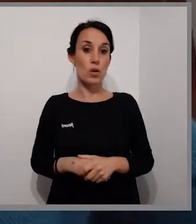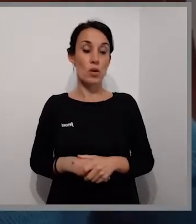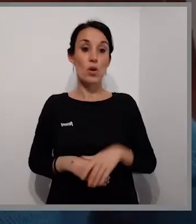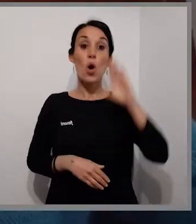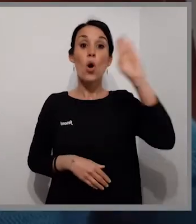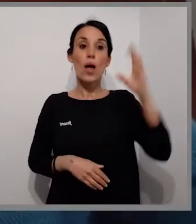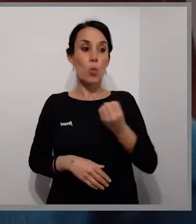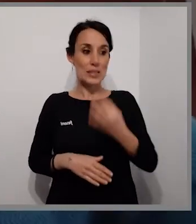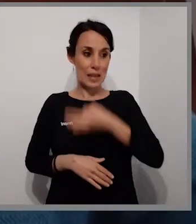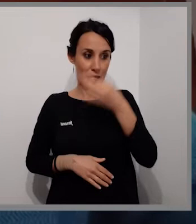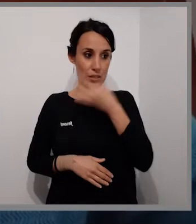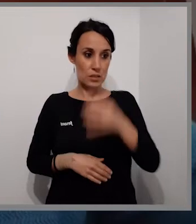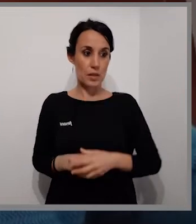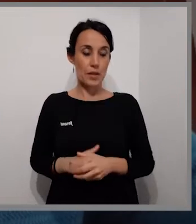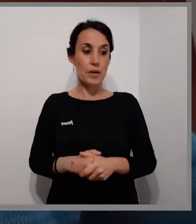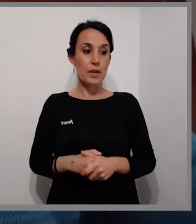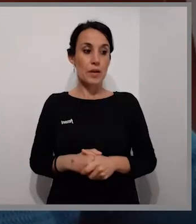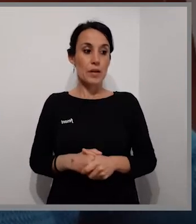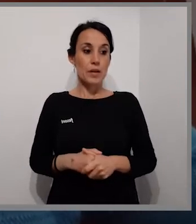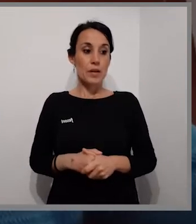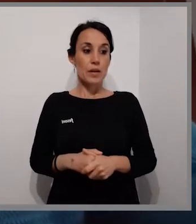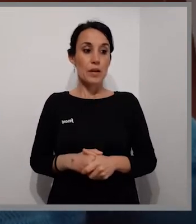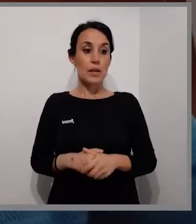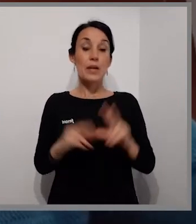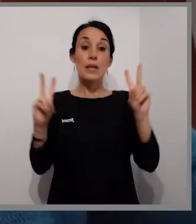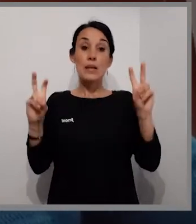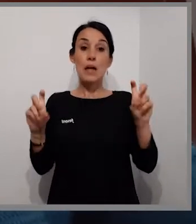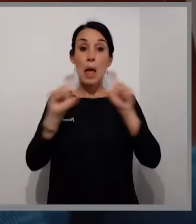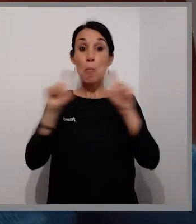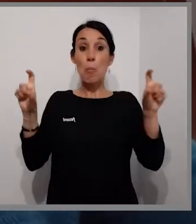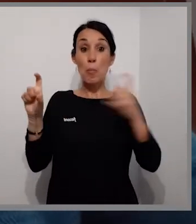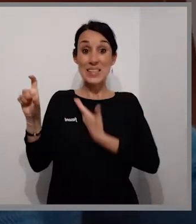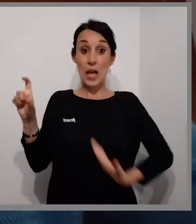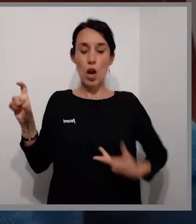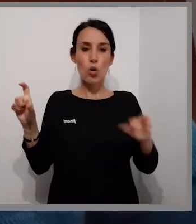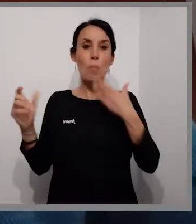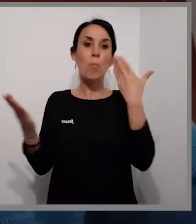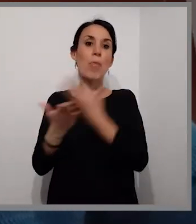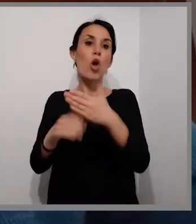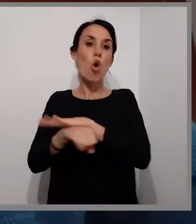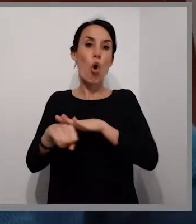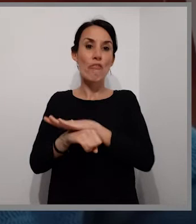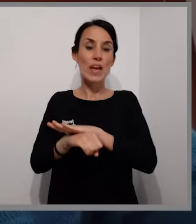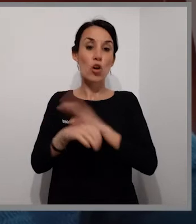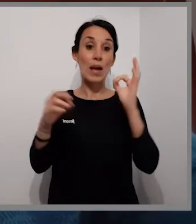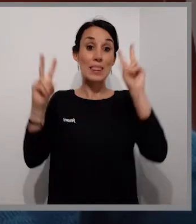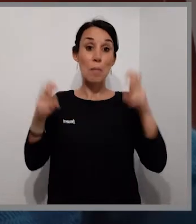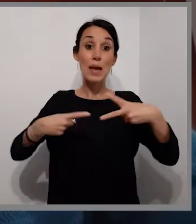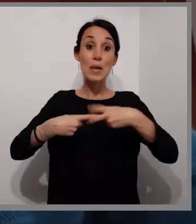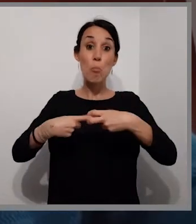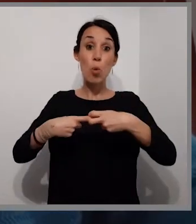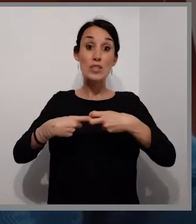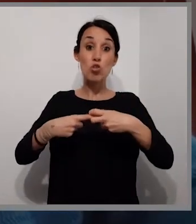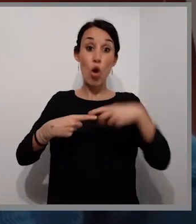Hola, buenas tardes, president. Buenas tardes, Pablo. Los empresarios están pidiendo al gobierno que se aplace el pago